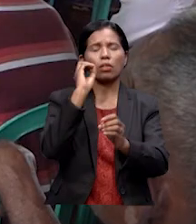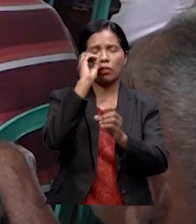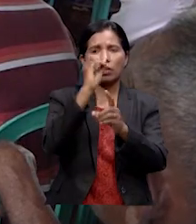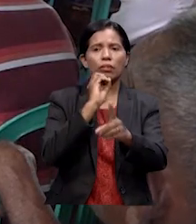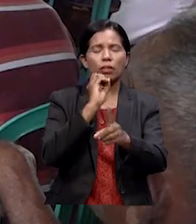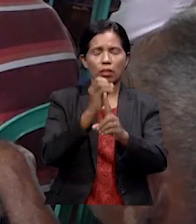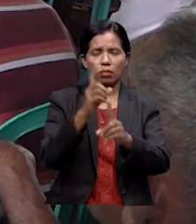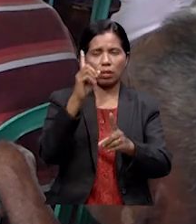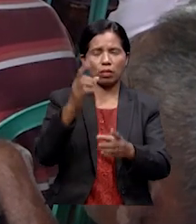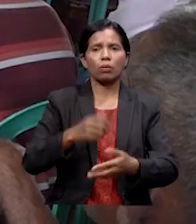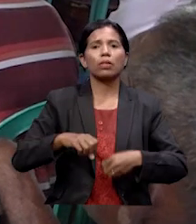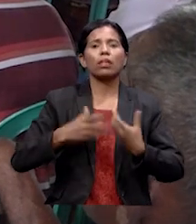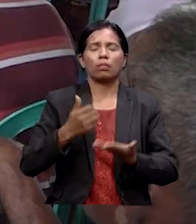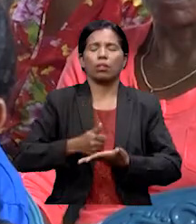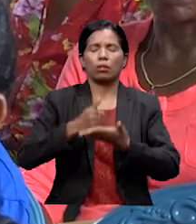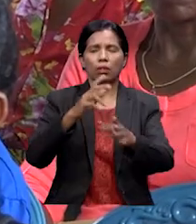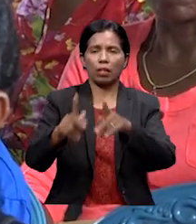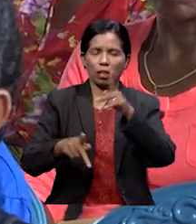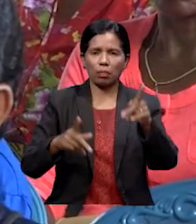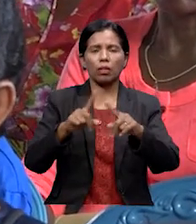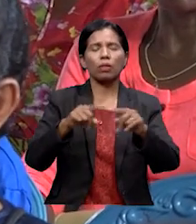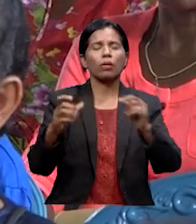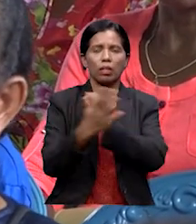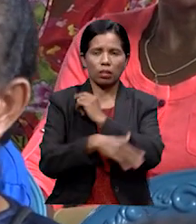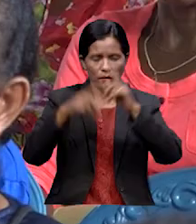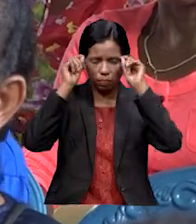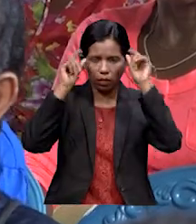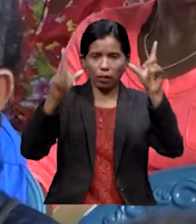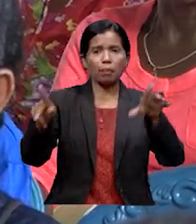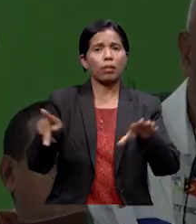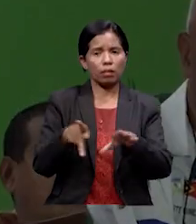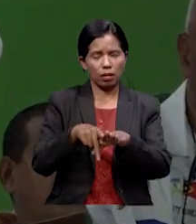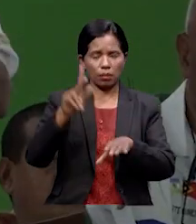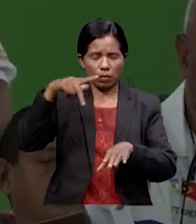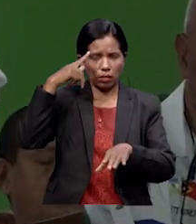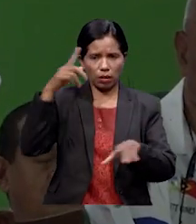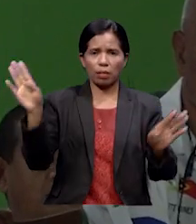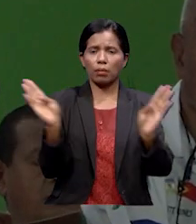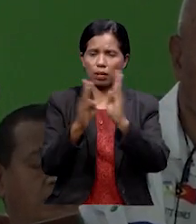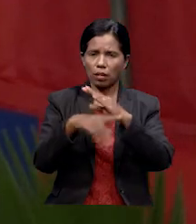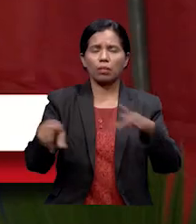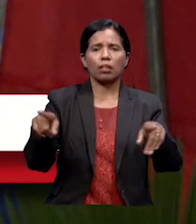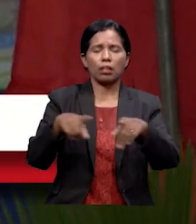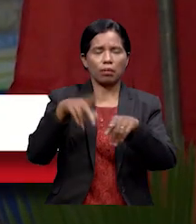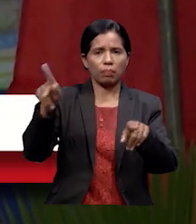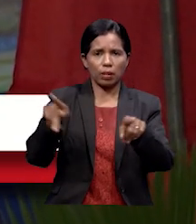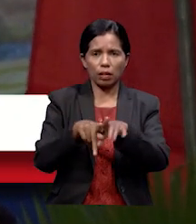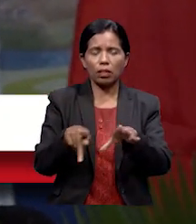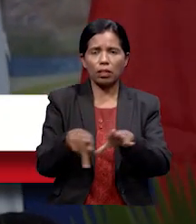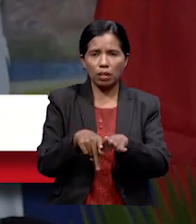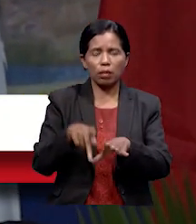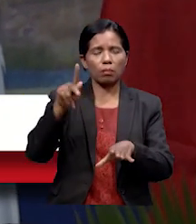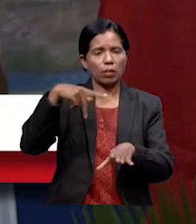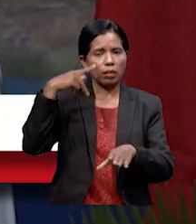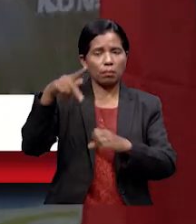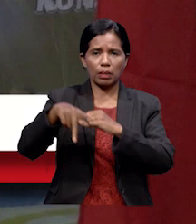servi povu no rai Timor-Leste. Partidu politiku ida atsaino laos partidu politiku tenki ia